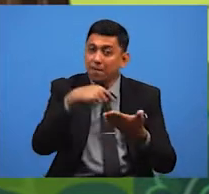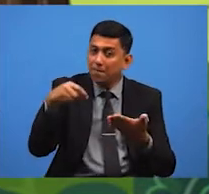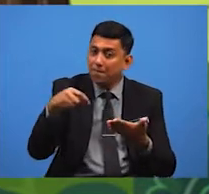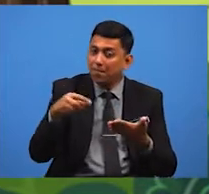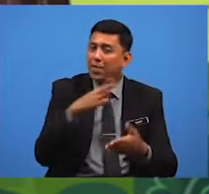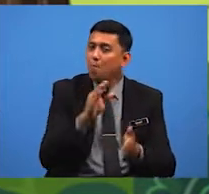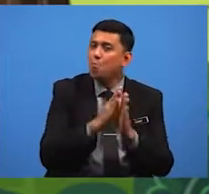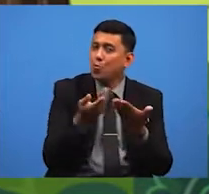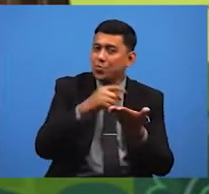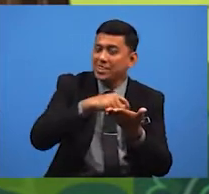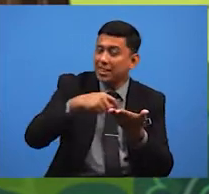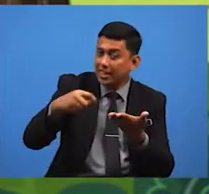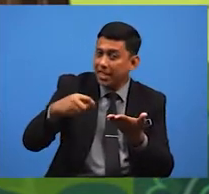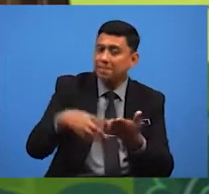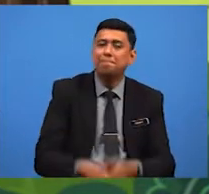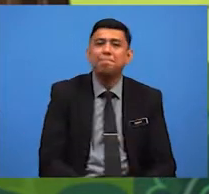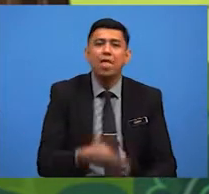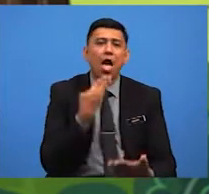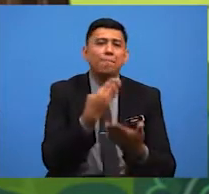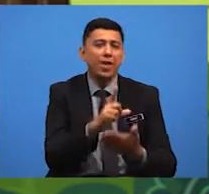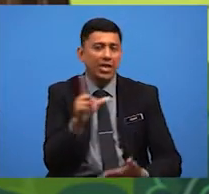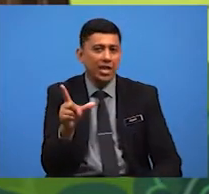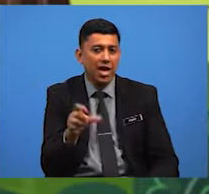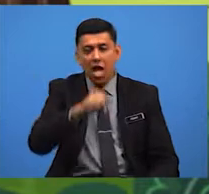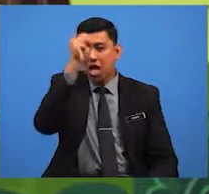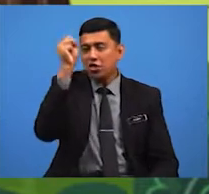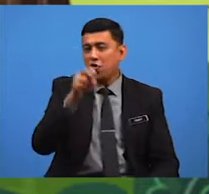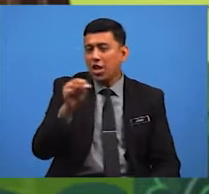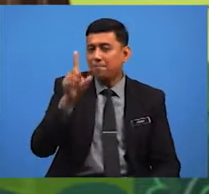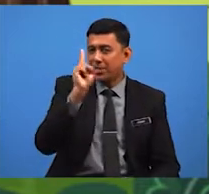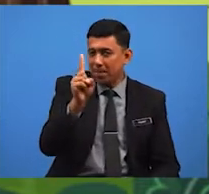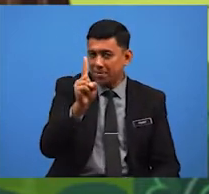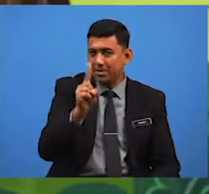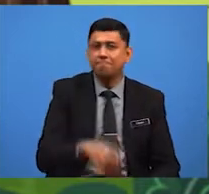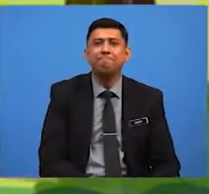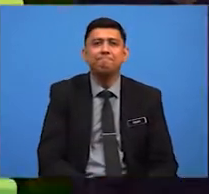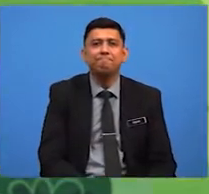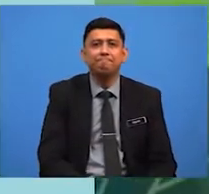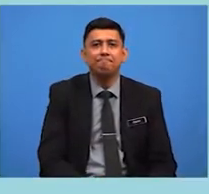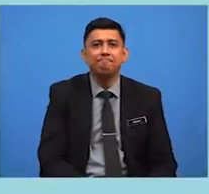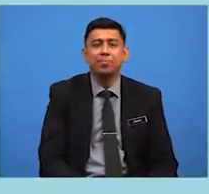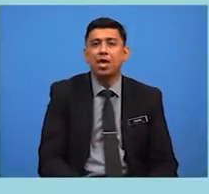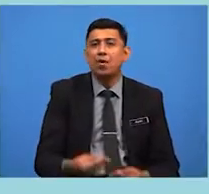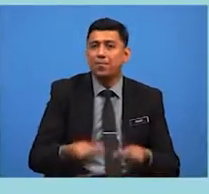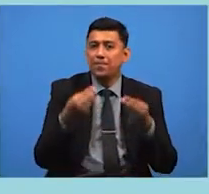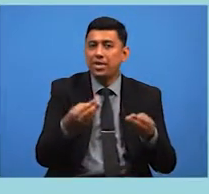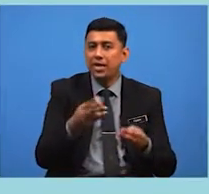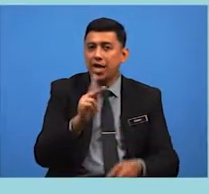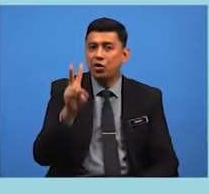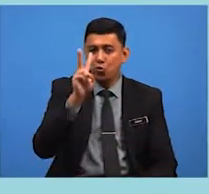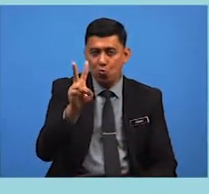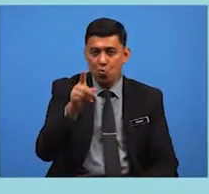dan buku catatan? Baiklah, soalan yang pertama ialah berikan